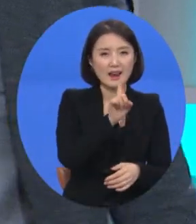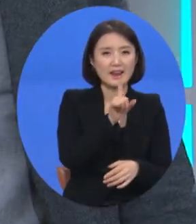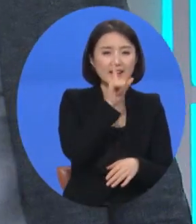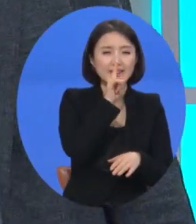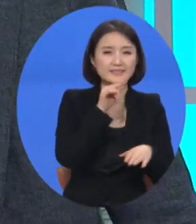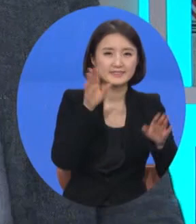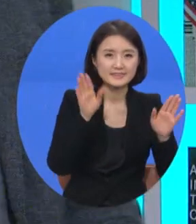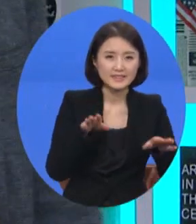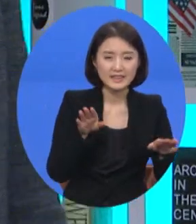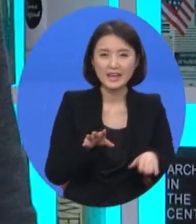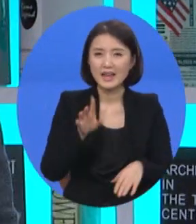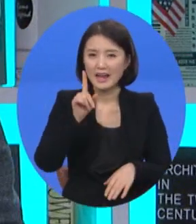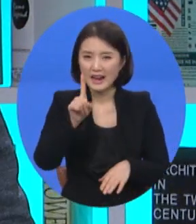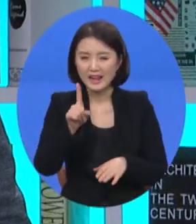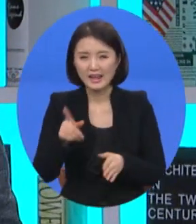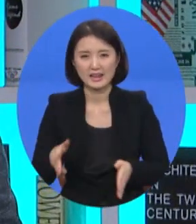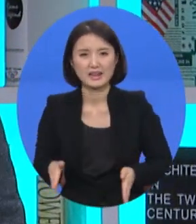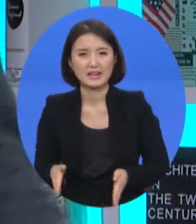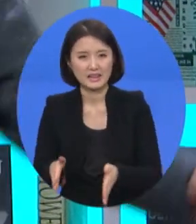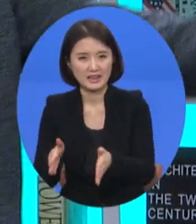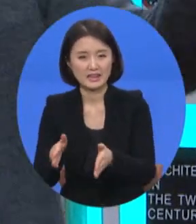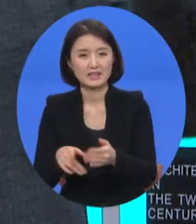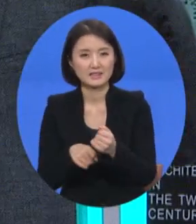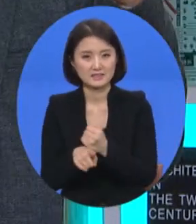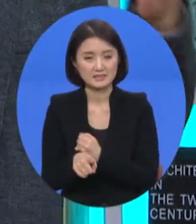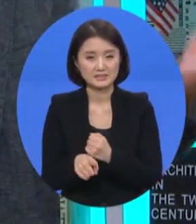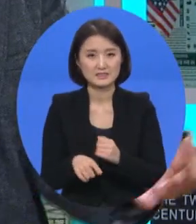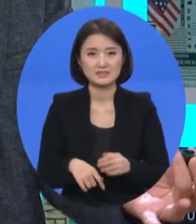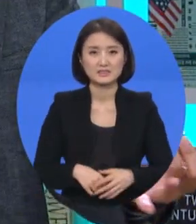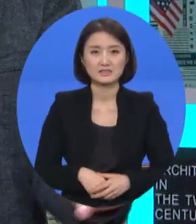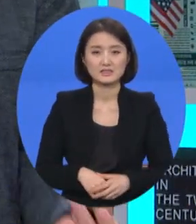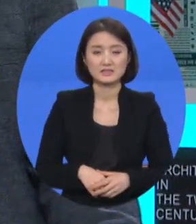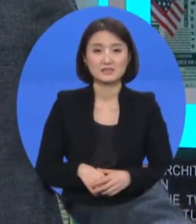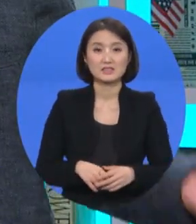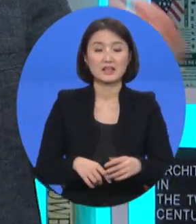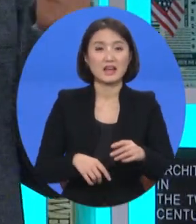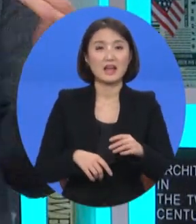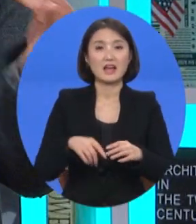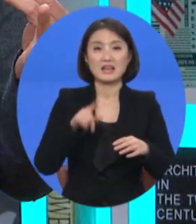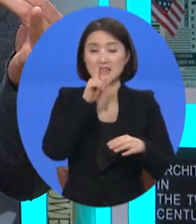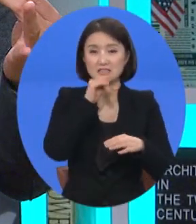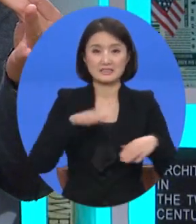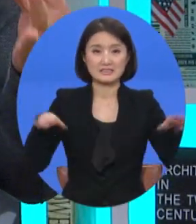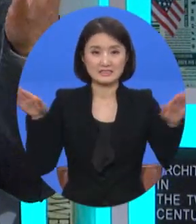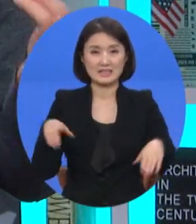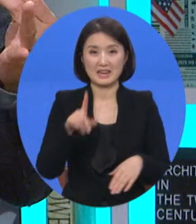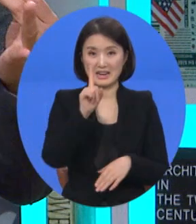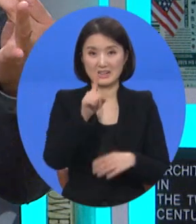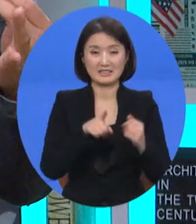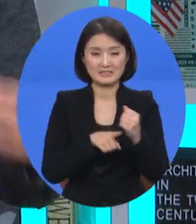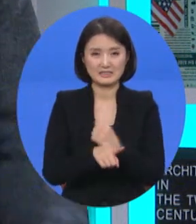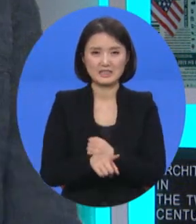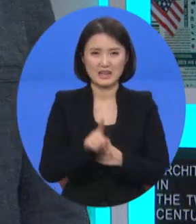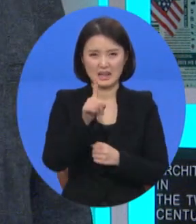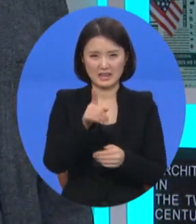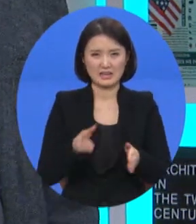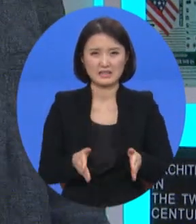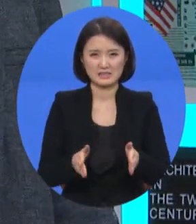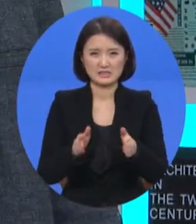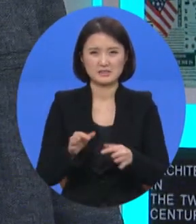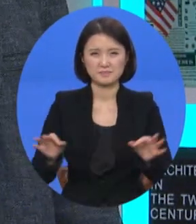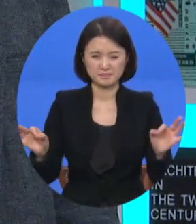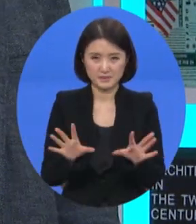한달음에 한길로 이런 얘기가 되죠 자 뱅어 한 마리를 그리며 는 한 길로 한 다음에 이런 의미가